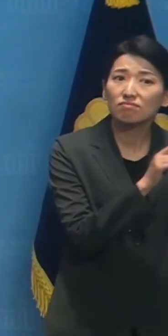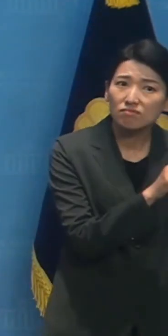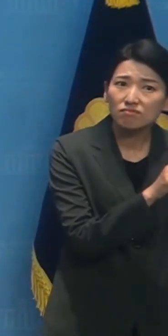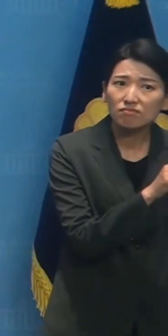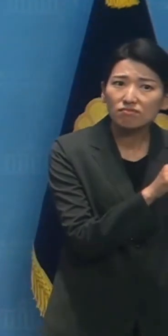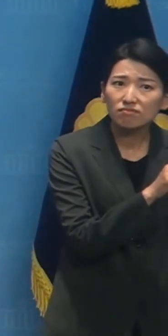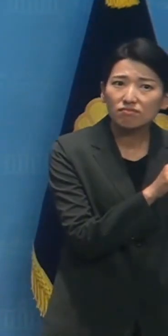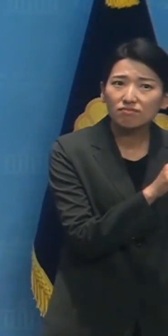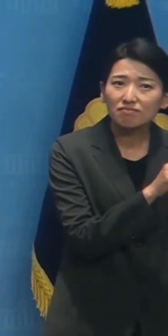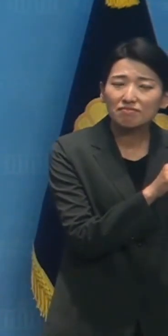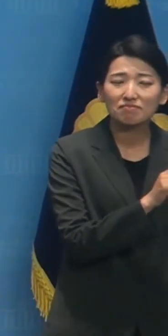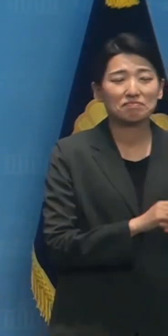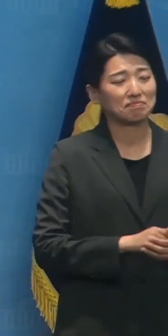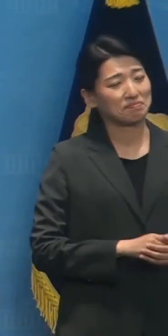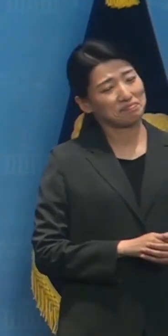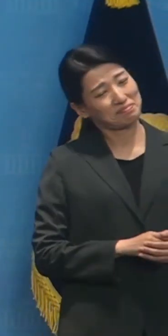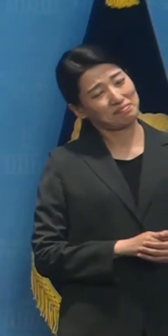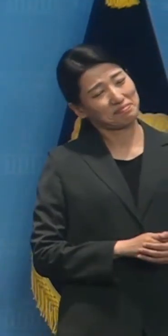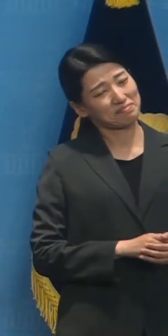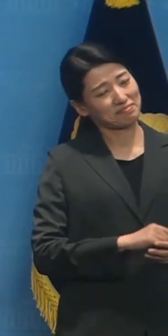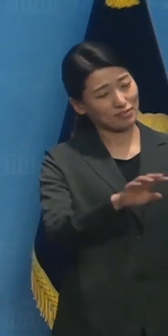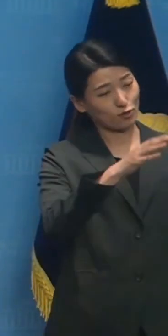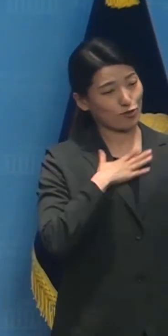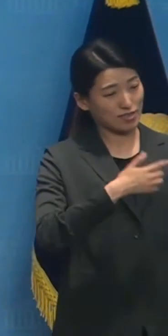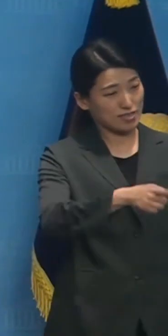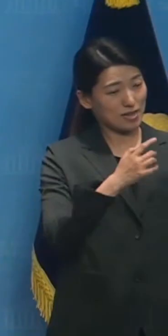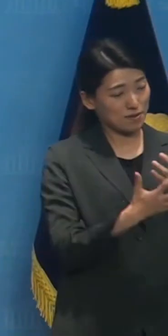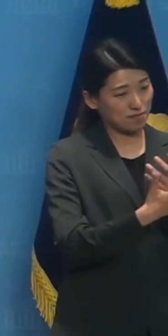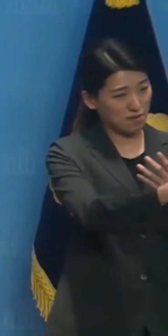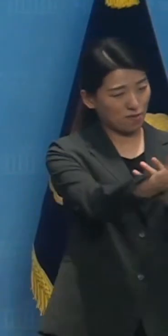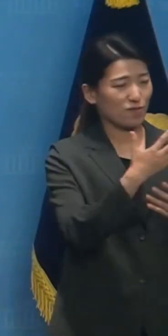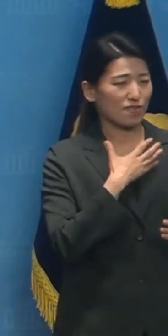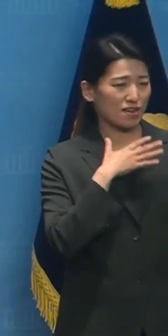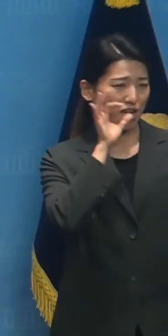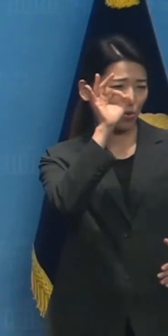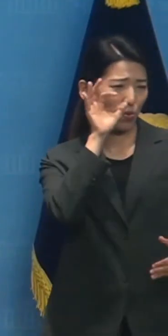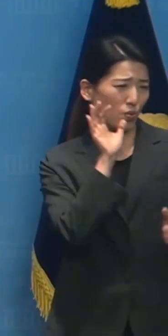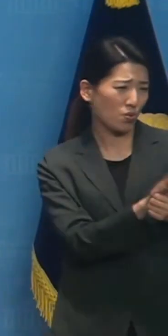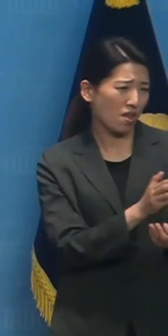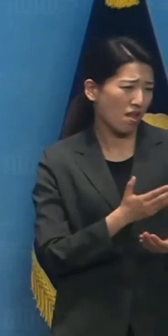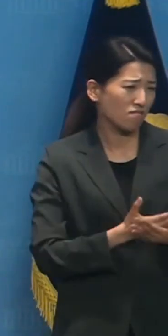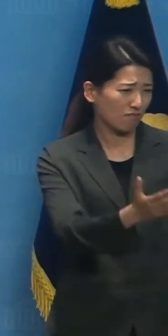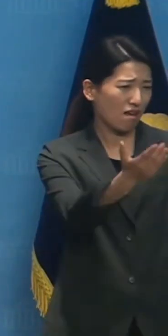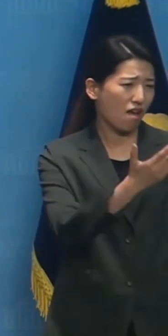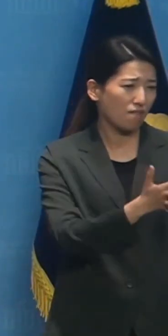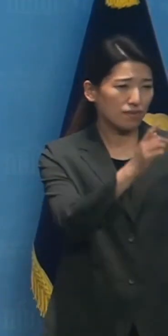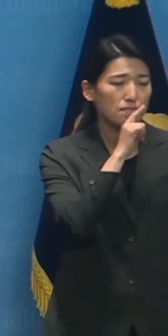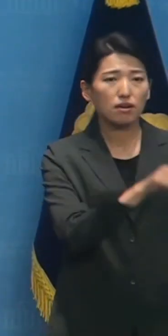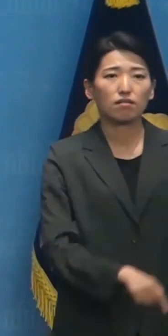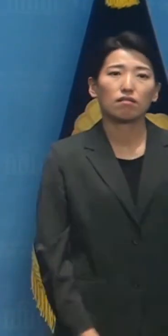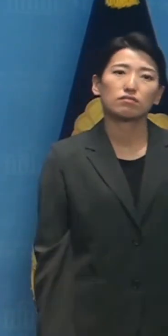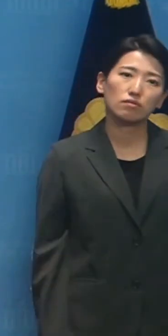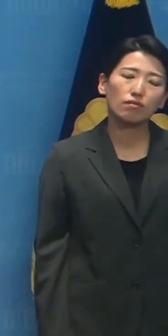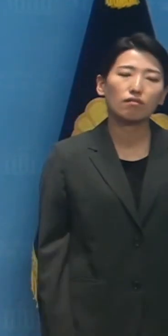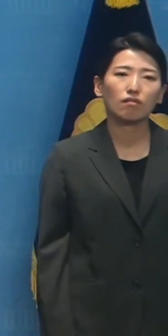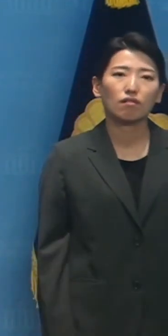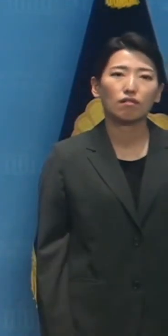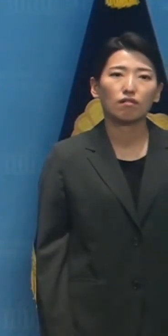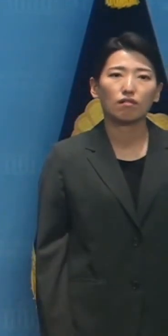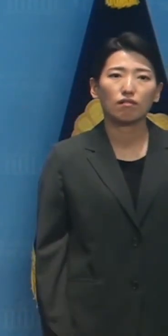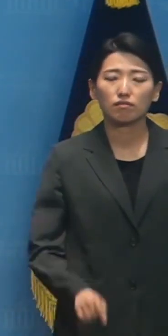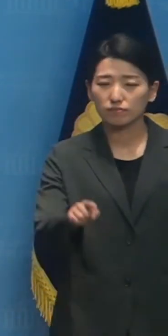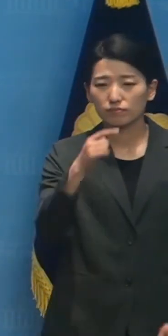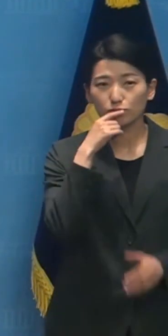대한 경제적 보상을 운운하지 않았습니까? 민주당 의원들에 대해서는 내란 관련된 통신